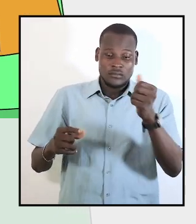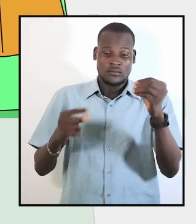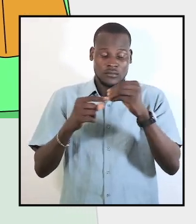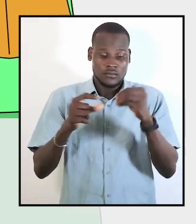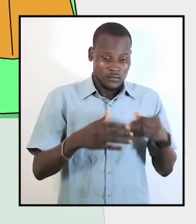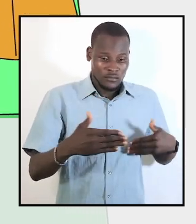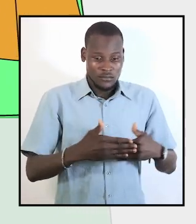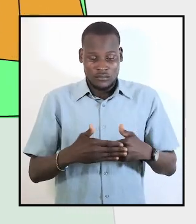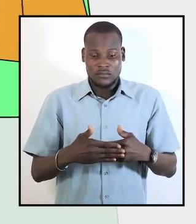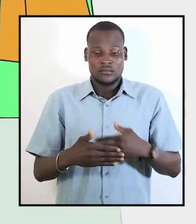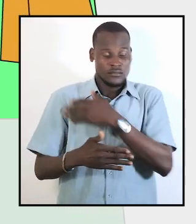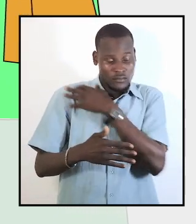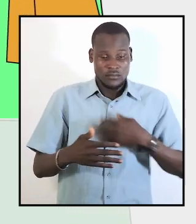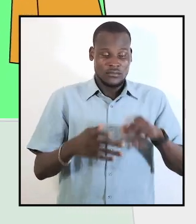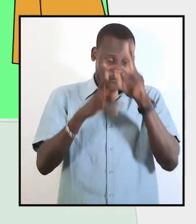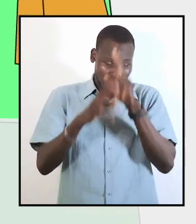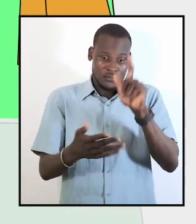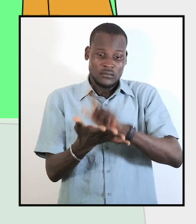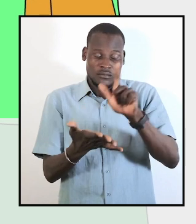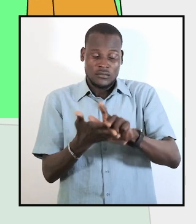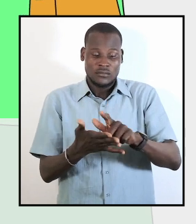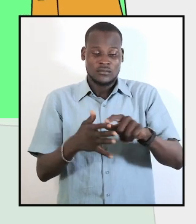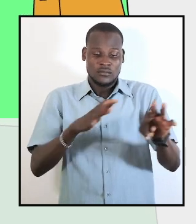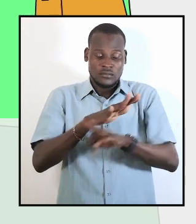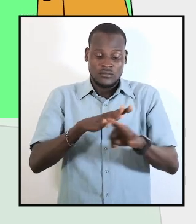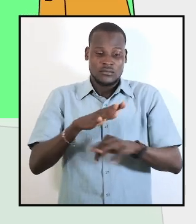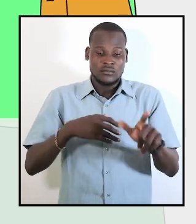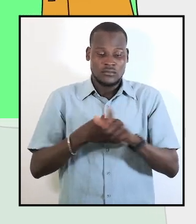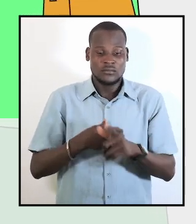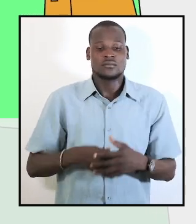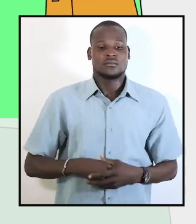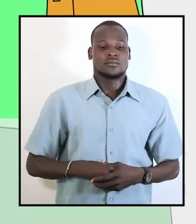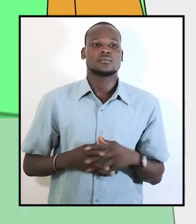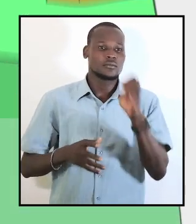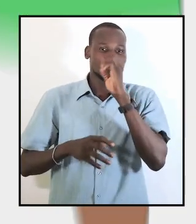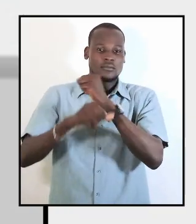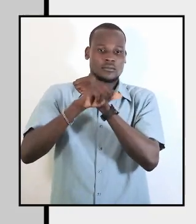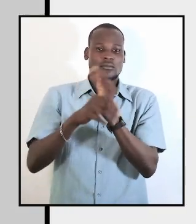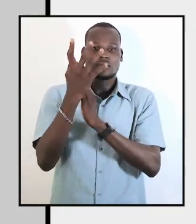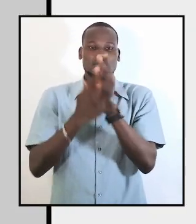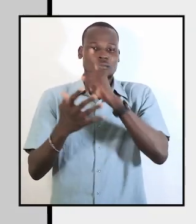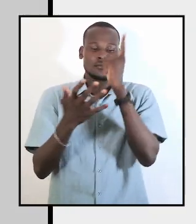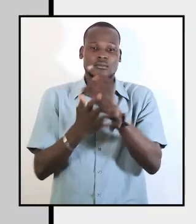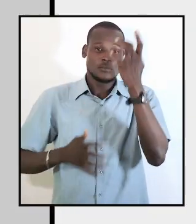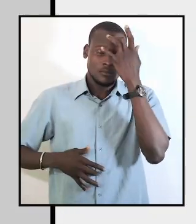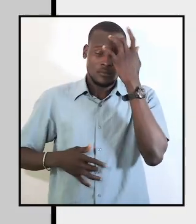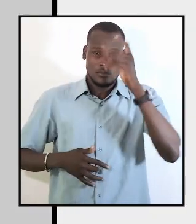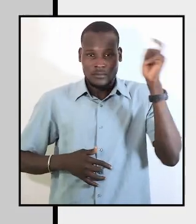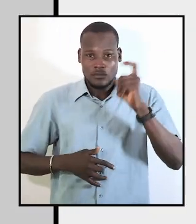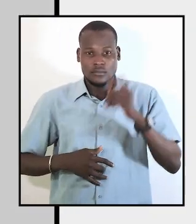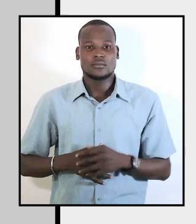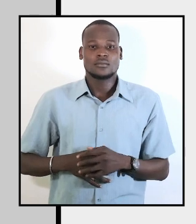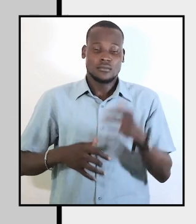directement, soit par tiers payant ou ses proches, conformément à la réglementation en vigueur. Être couvert par une assurance